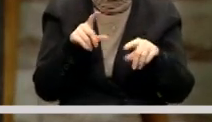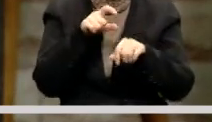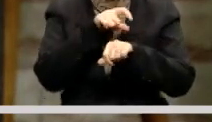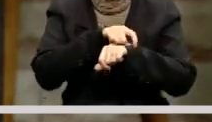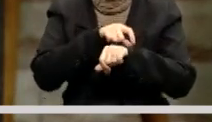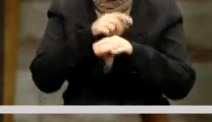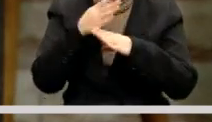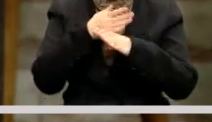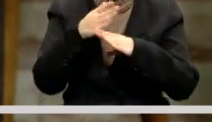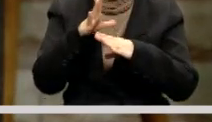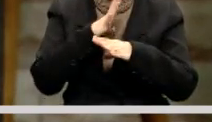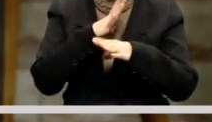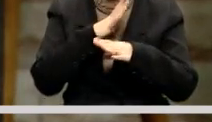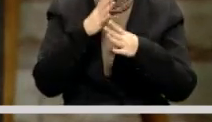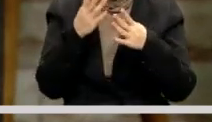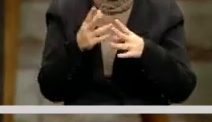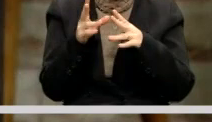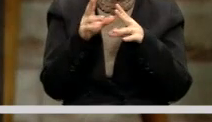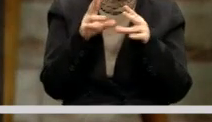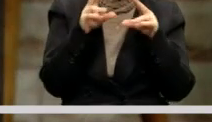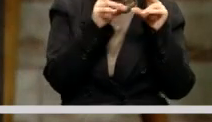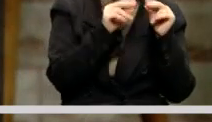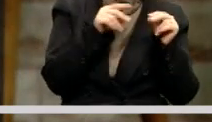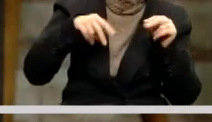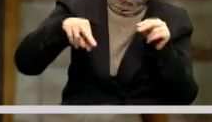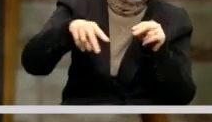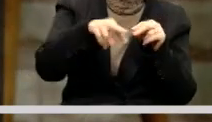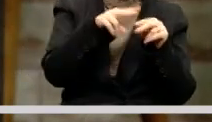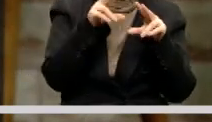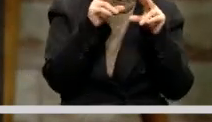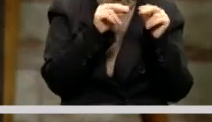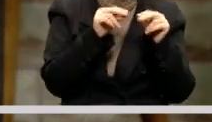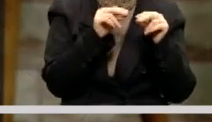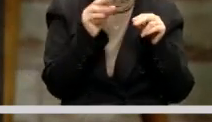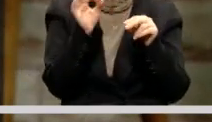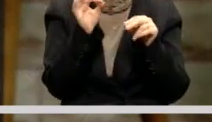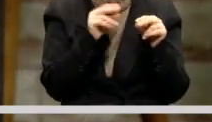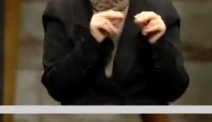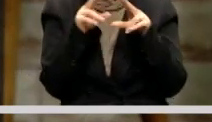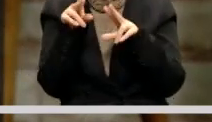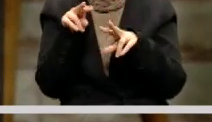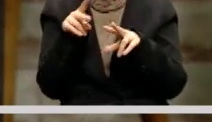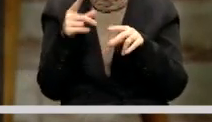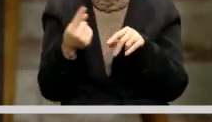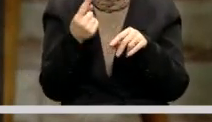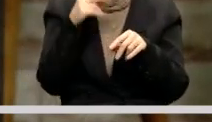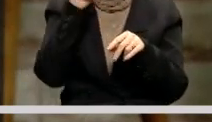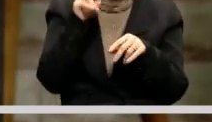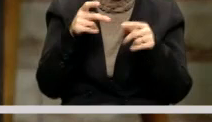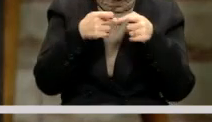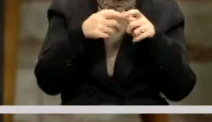teröridir, konfüzyonel uyanmadır, uykuda yürümedir, bunları görebiliyoruz. REM döneminde ise en sık